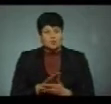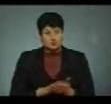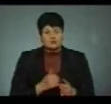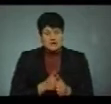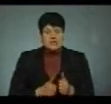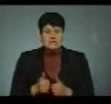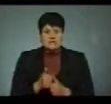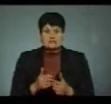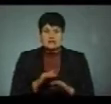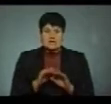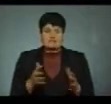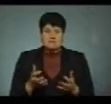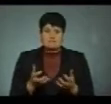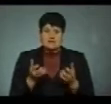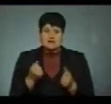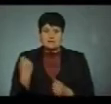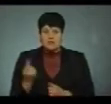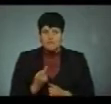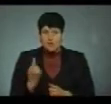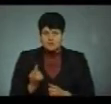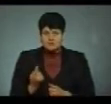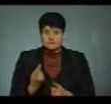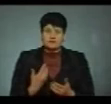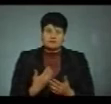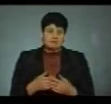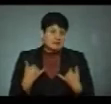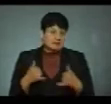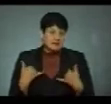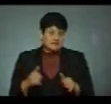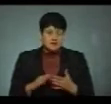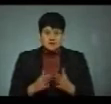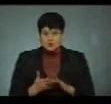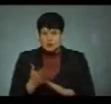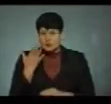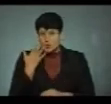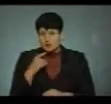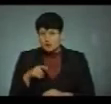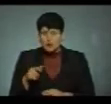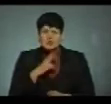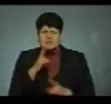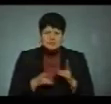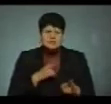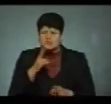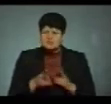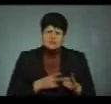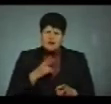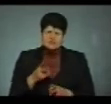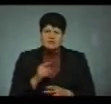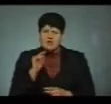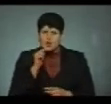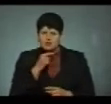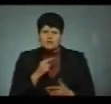рівнем підтримки в області. От парадоксальна ситуація, коли люди скаржаться на